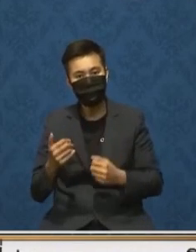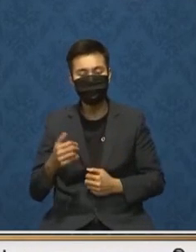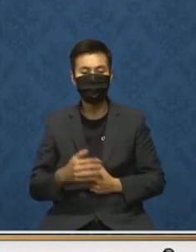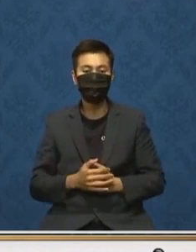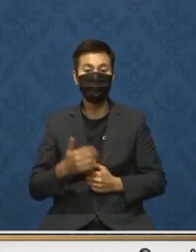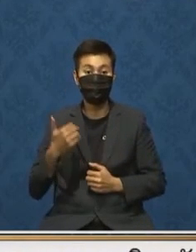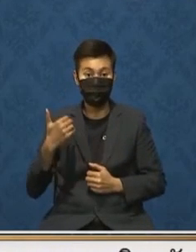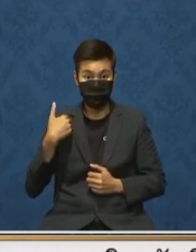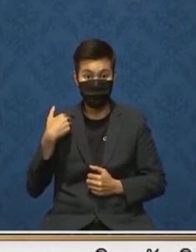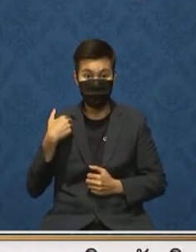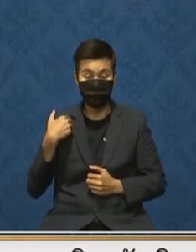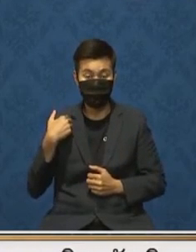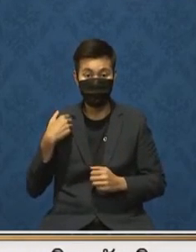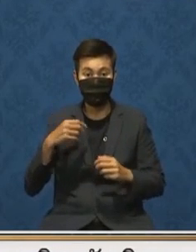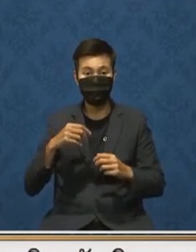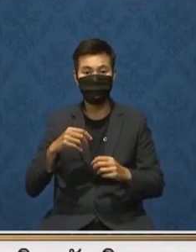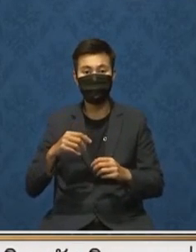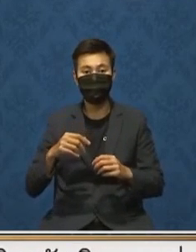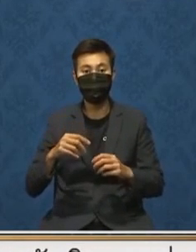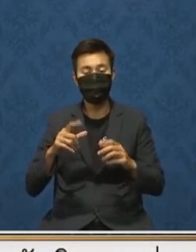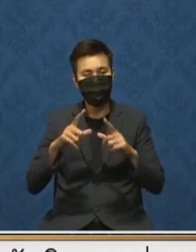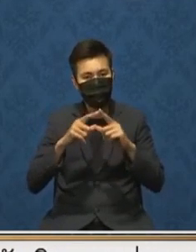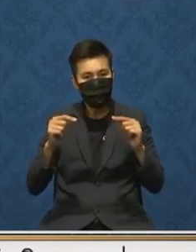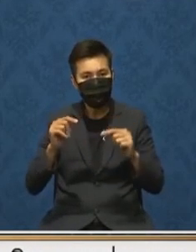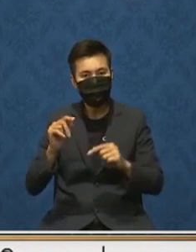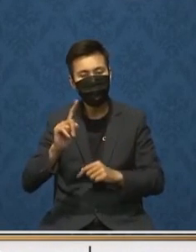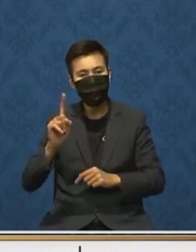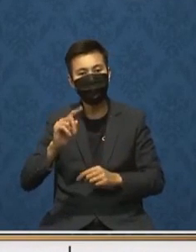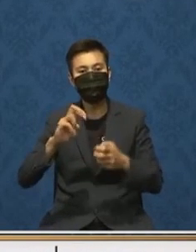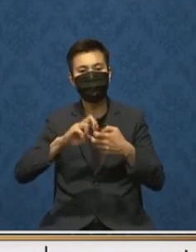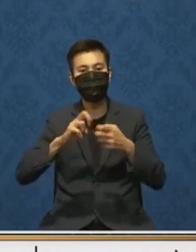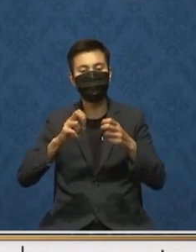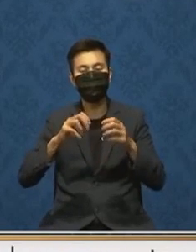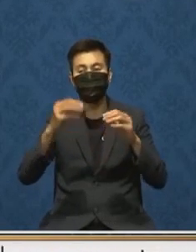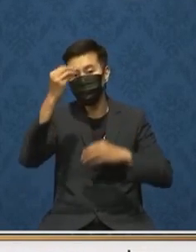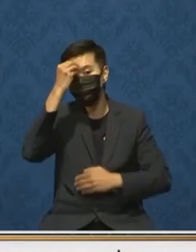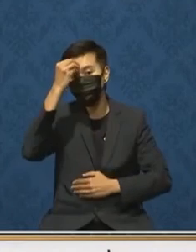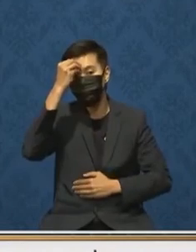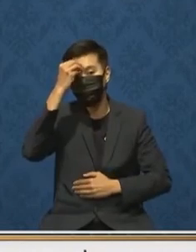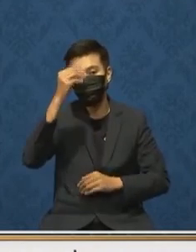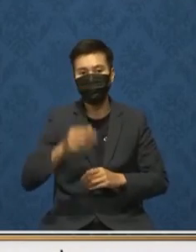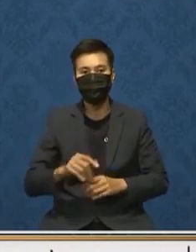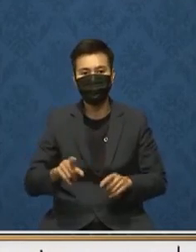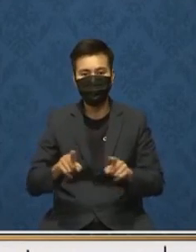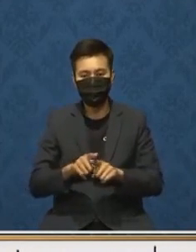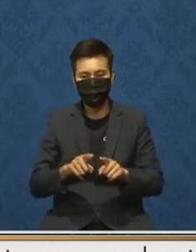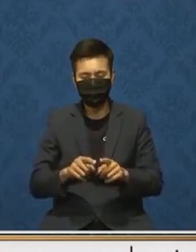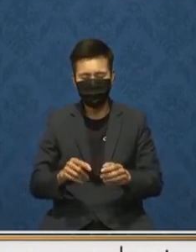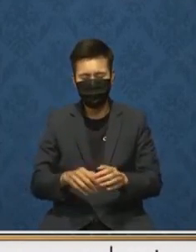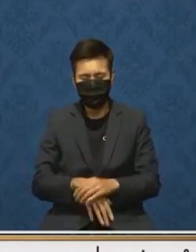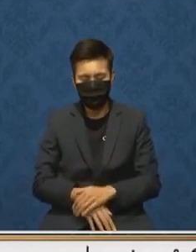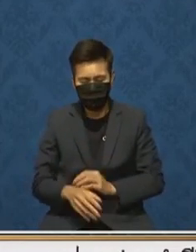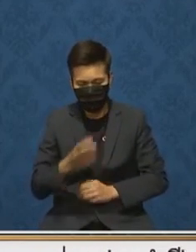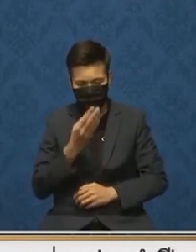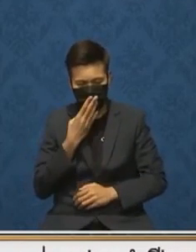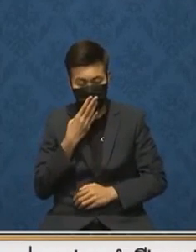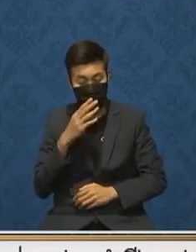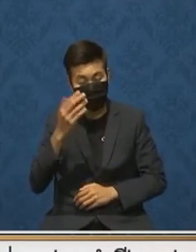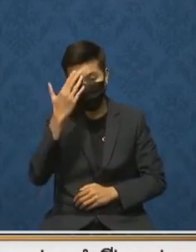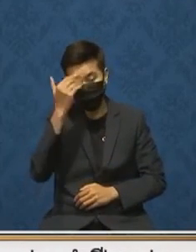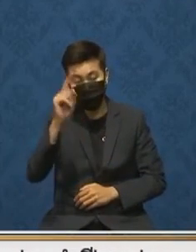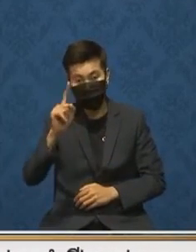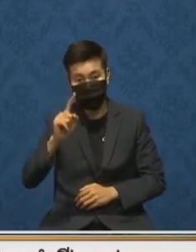ศญี่ปุ่นคนเหล่านี้ฆ่าตัวตายครับท่านประธานเก็บกดเพราะสังคมไม่ยอมรับสุดท้